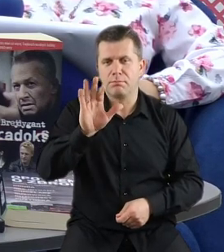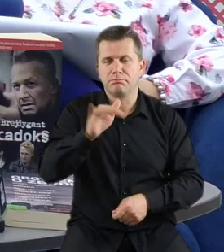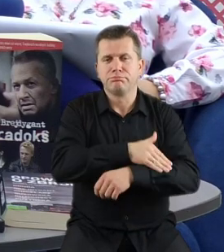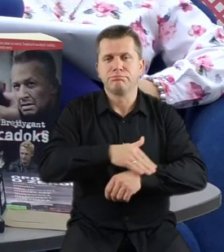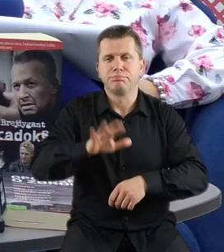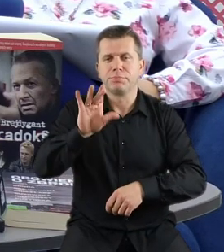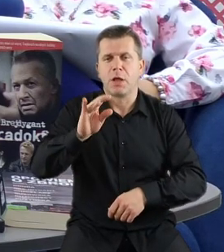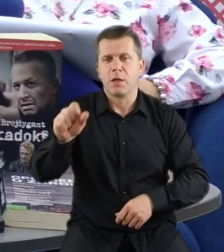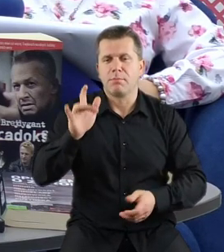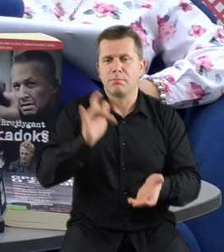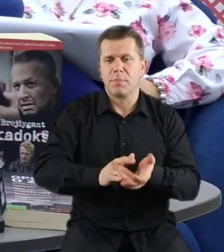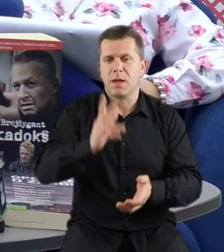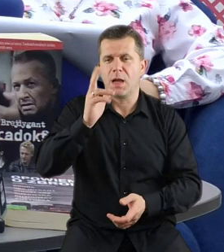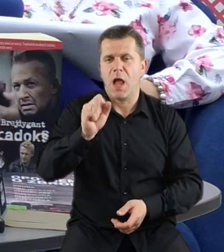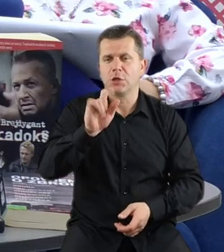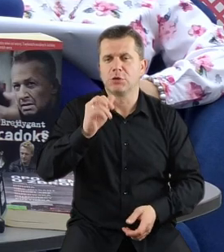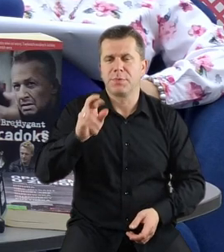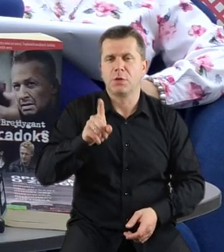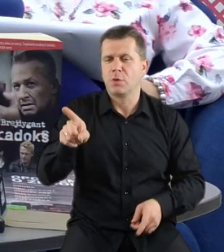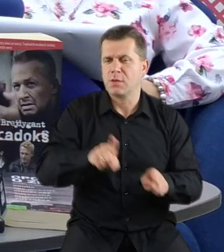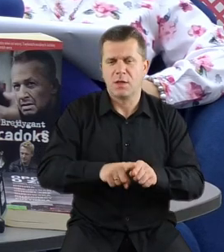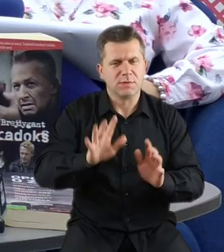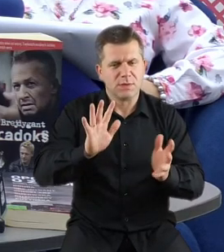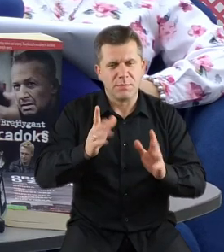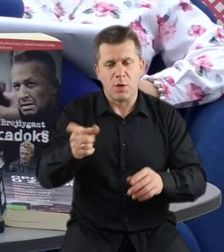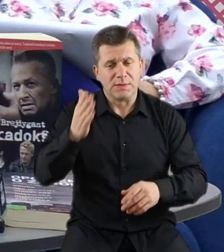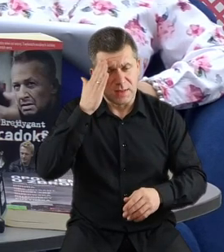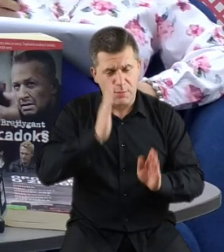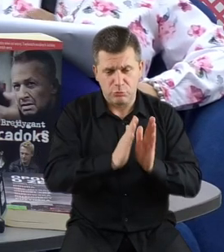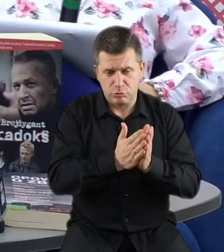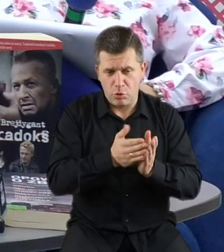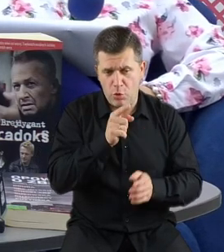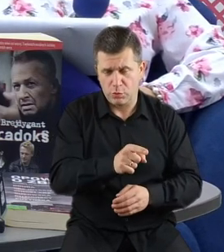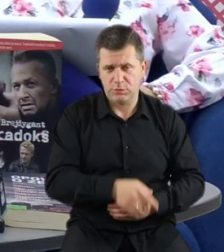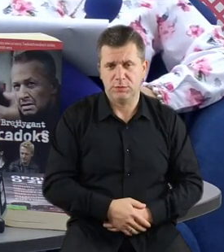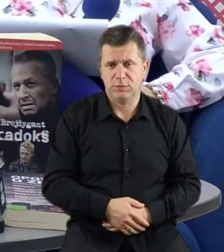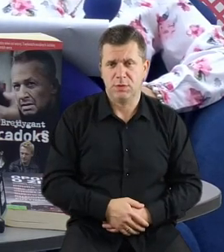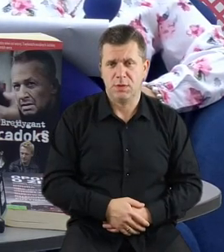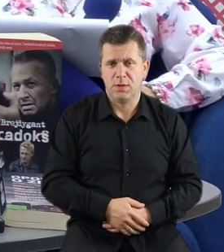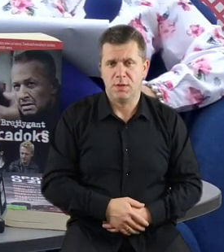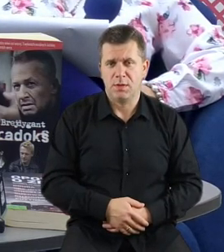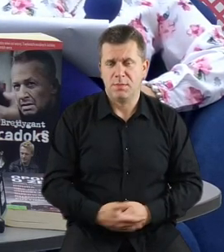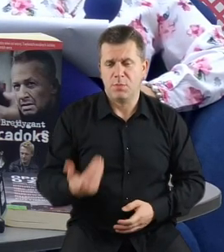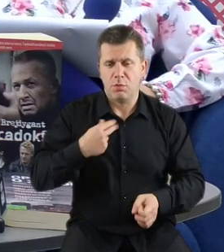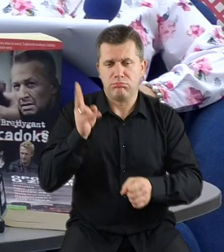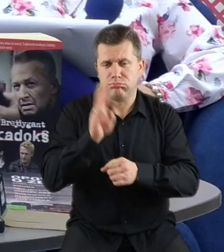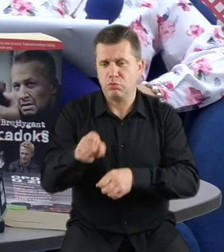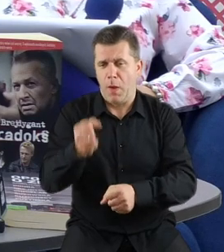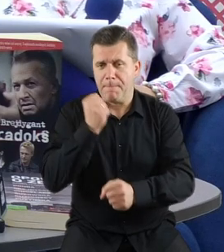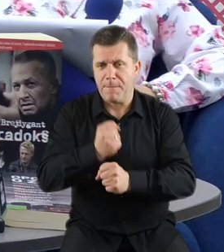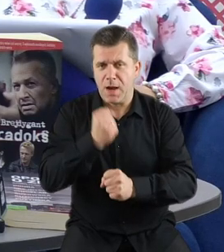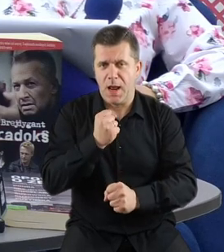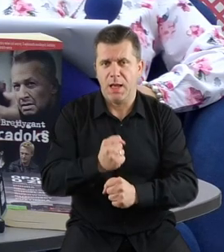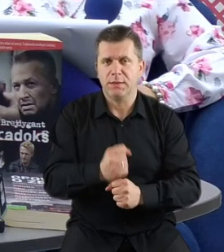Brzegi, tam Kazimierzu, że ona też nie wie za bardzo, bo ona znała książkę, bardzo ją lubiła, jak przystępowała do pracy